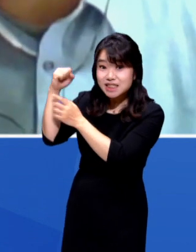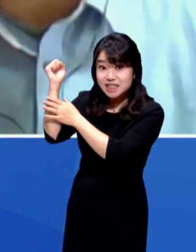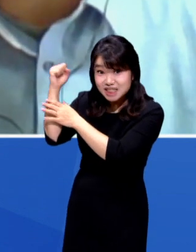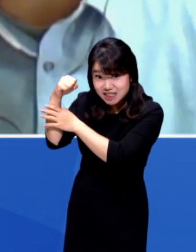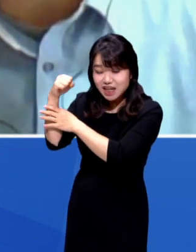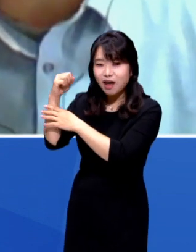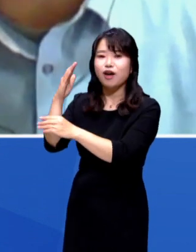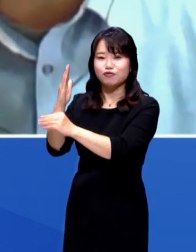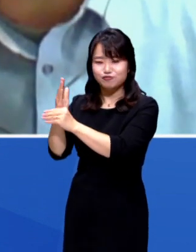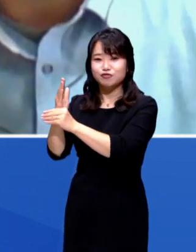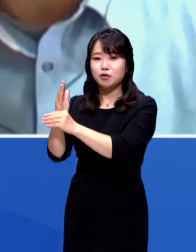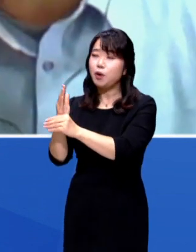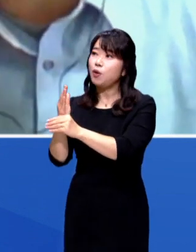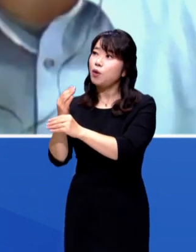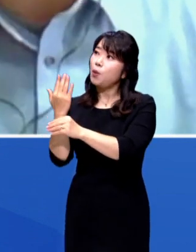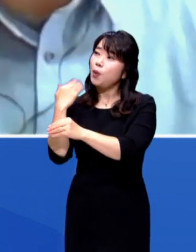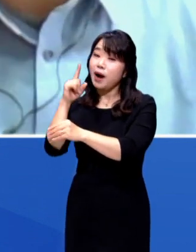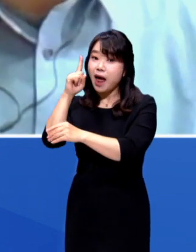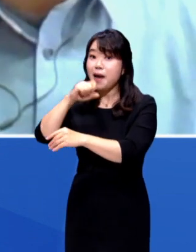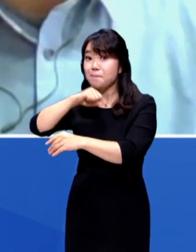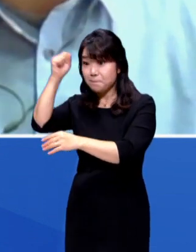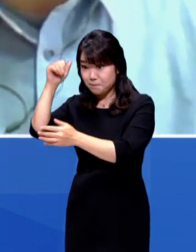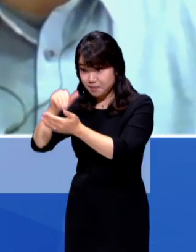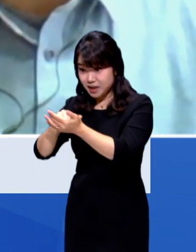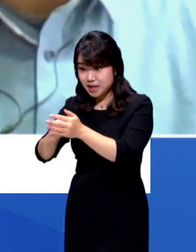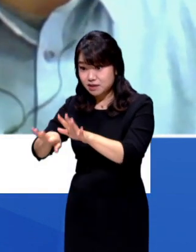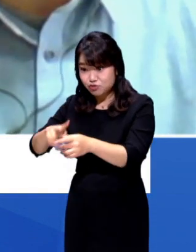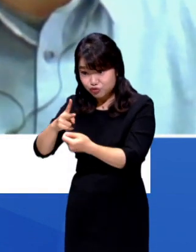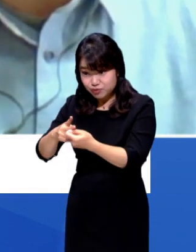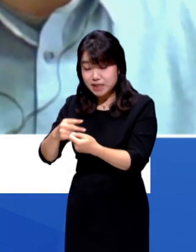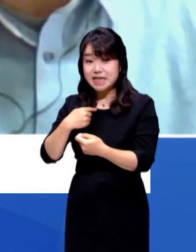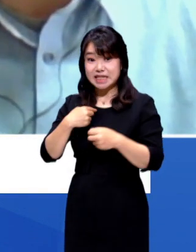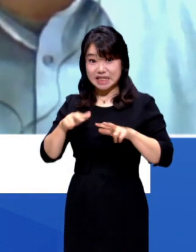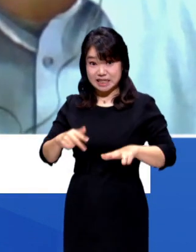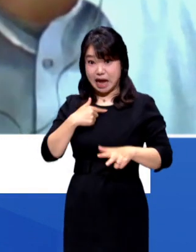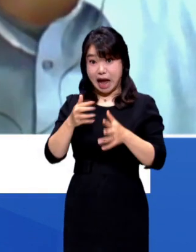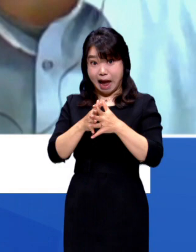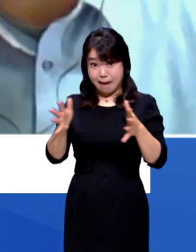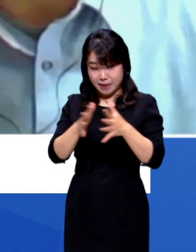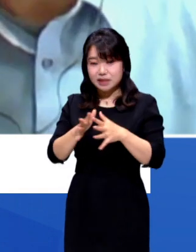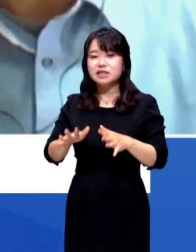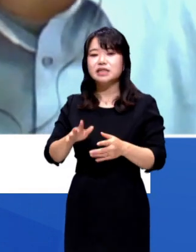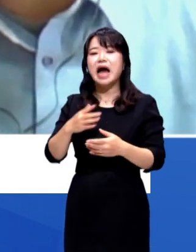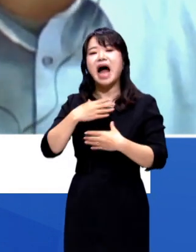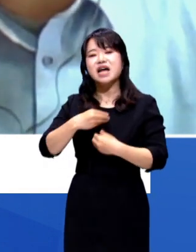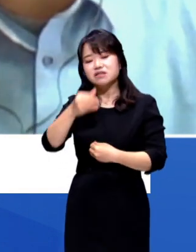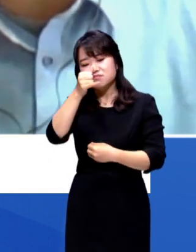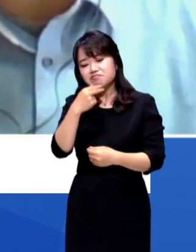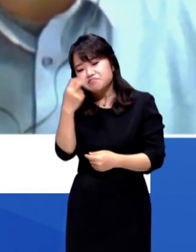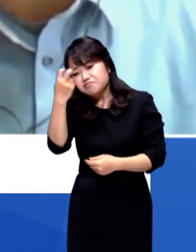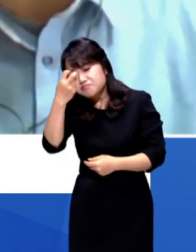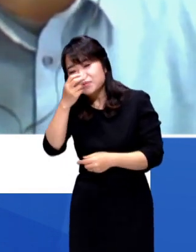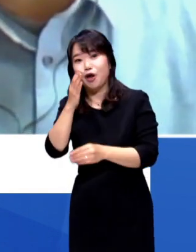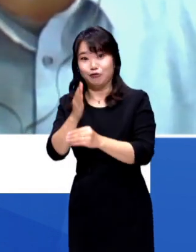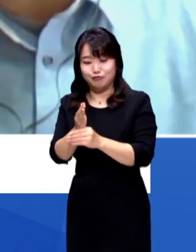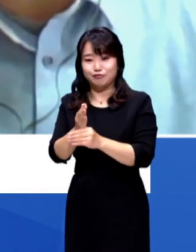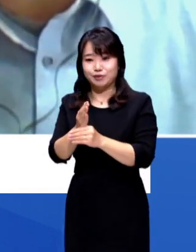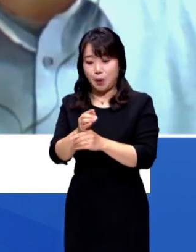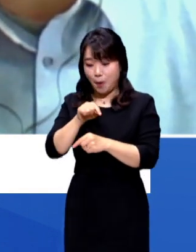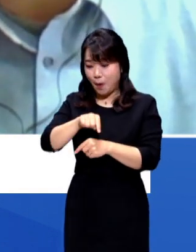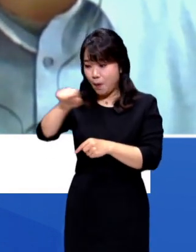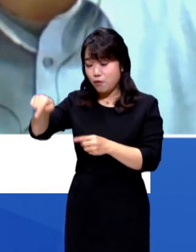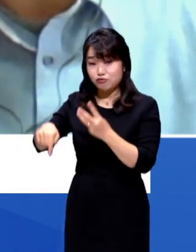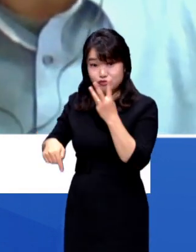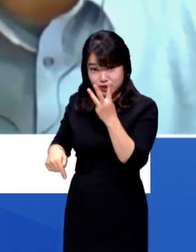정밀 안전진단을 통과했고 그리고 이제 우리 아파트가 지금 현재 정밀 안전진단 실사 단계에 있고요. 네. 이 세 개의 아파트